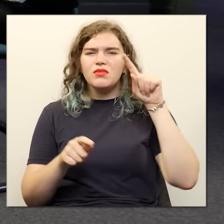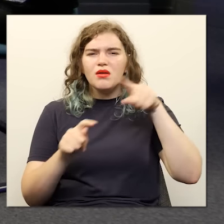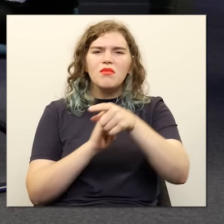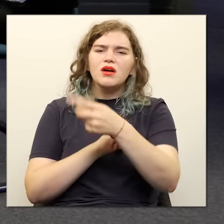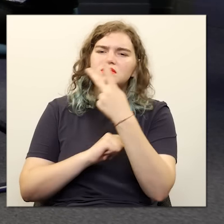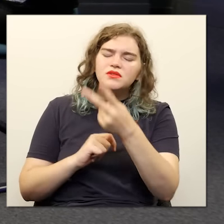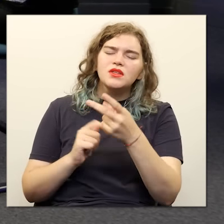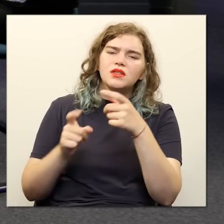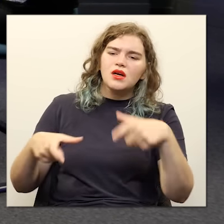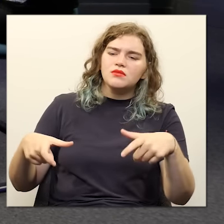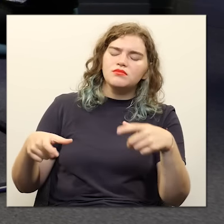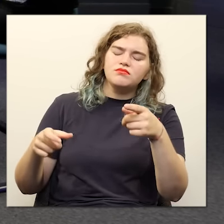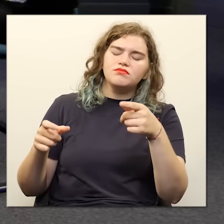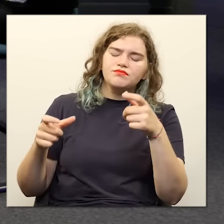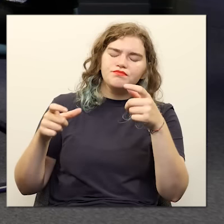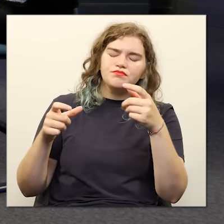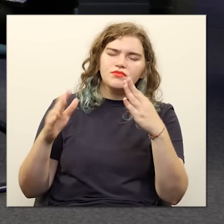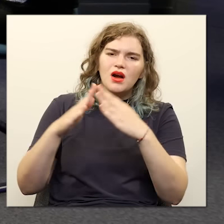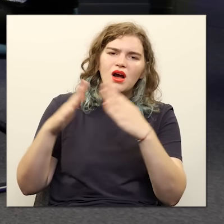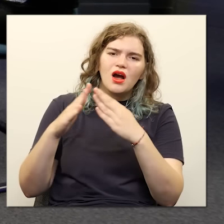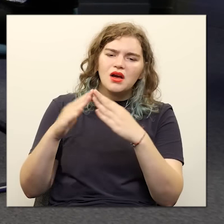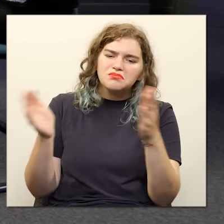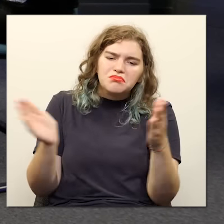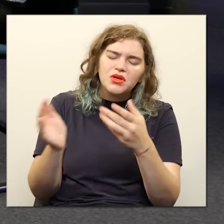căsuță micuță, cochetă, albă, curată,